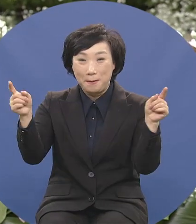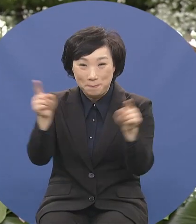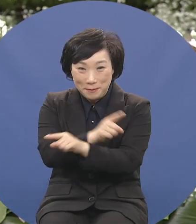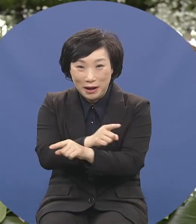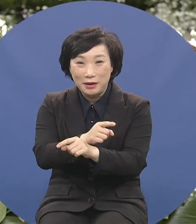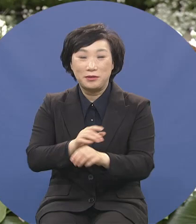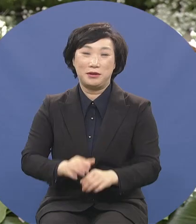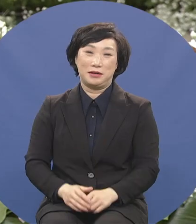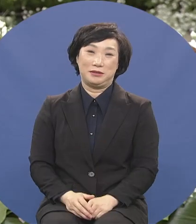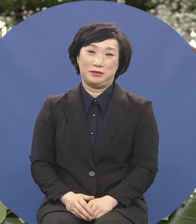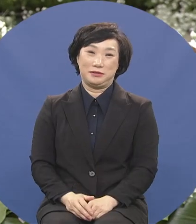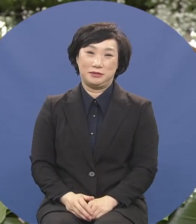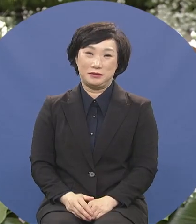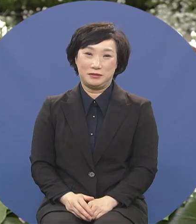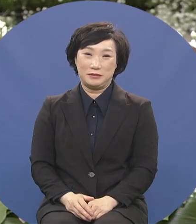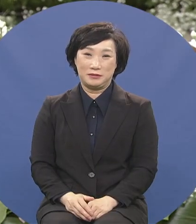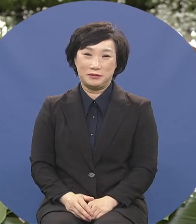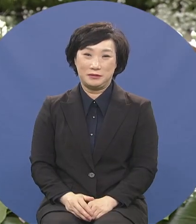바꿔줘라 그 말입니다.